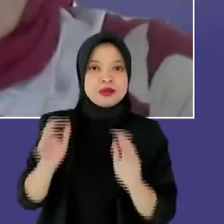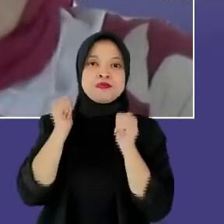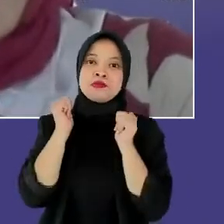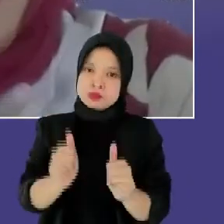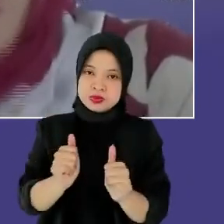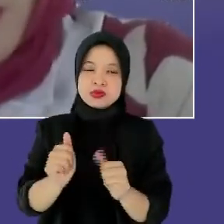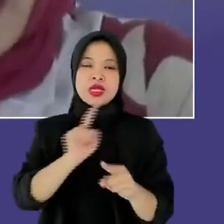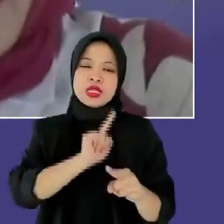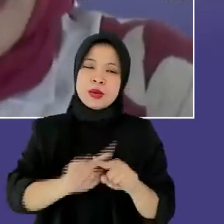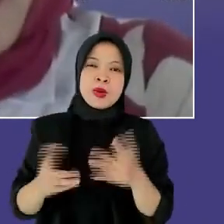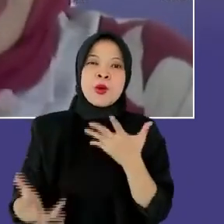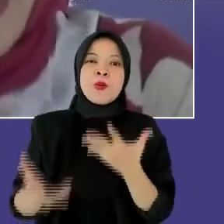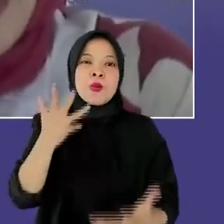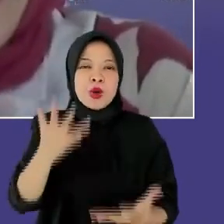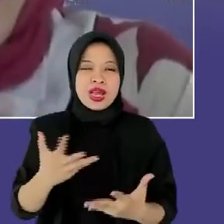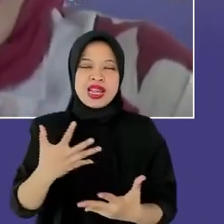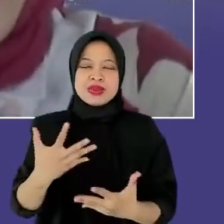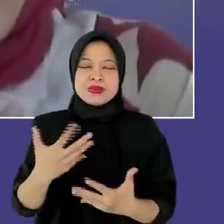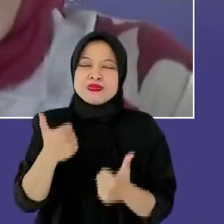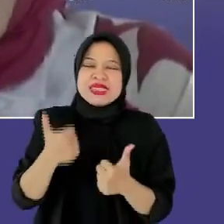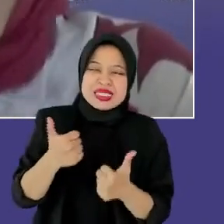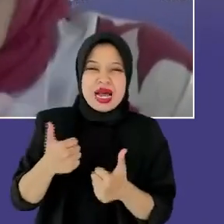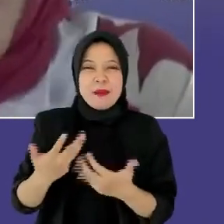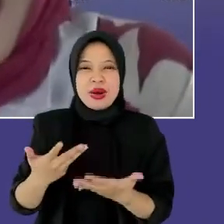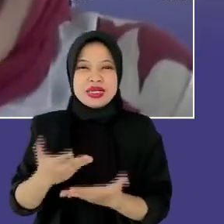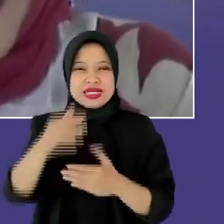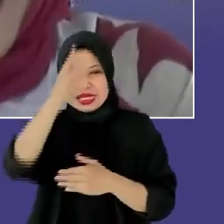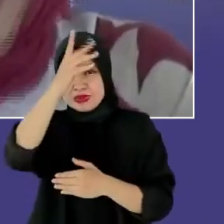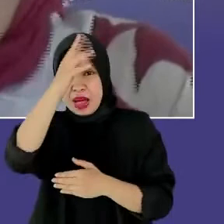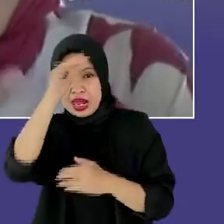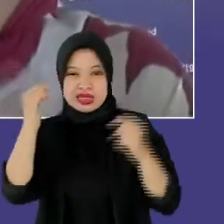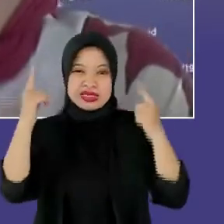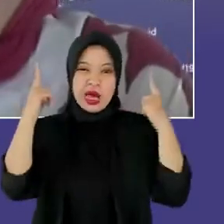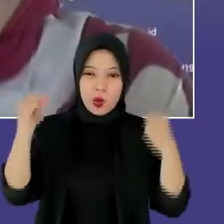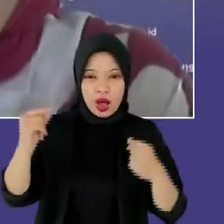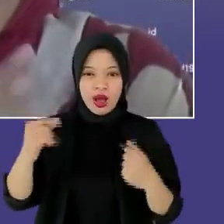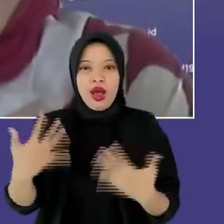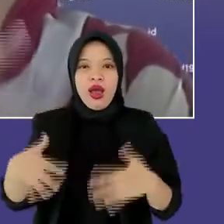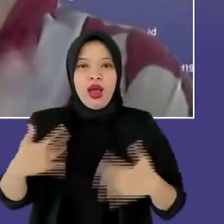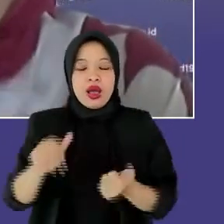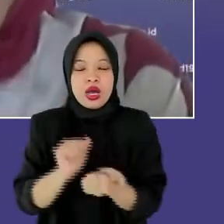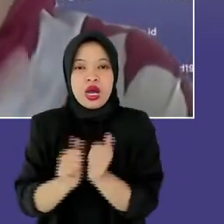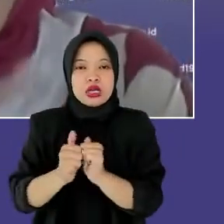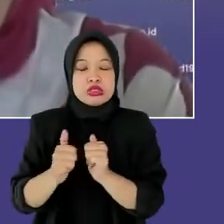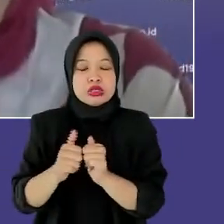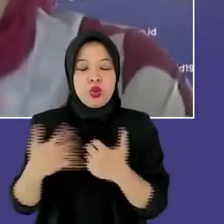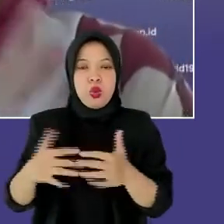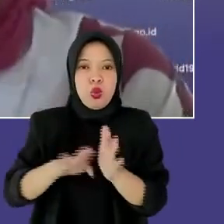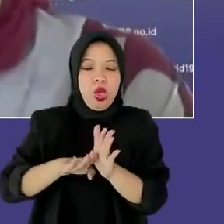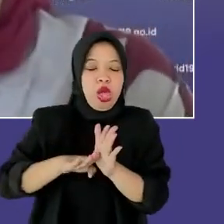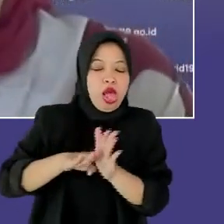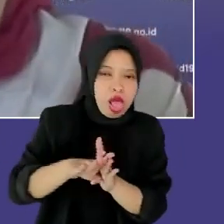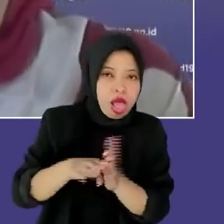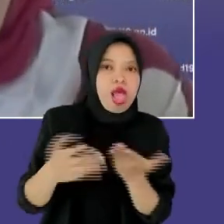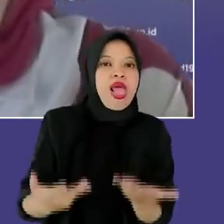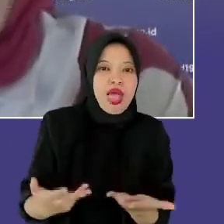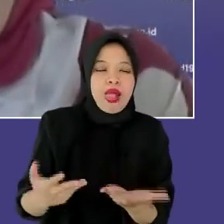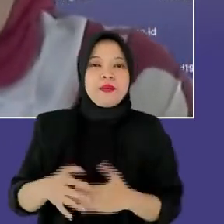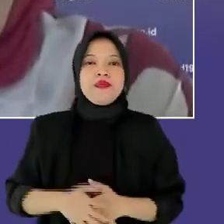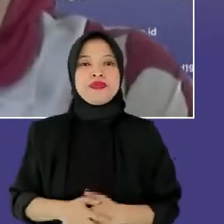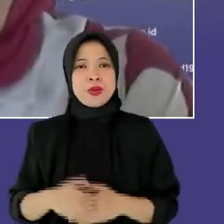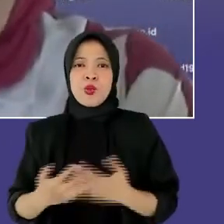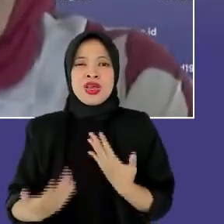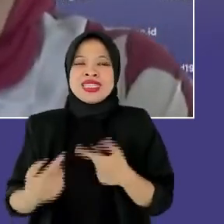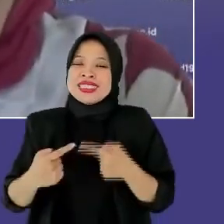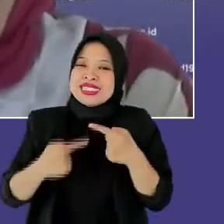ya, walaupun kita masih punya ancaman di luar Jawa Bali yang memang kasusnya mulai merangkak naik. Nah, sekarang kita akan punya